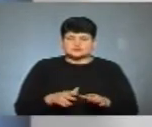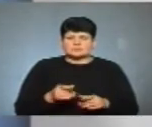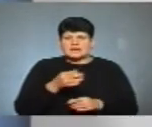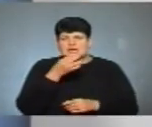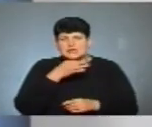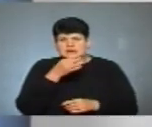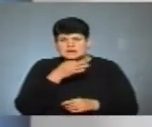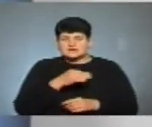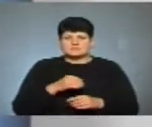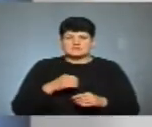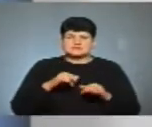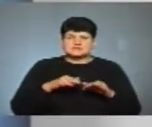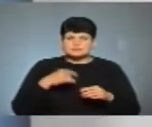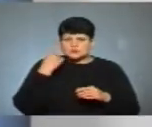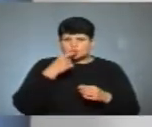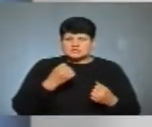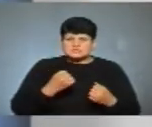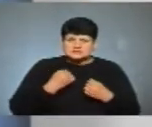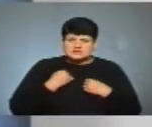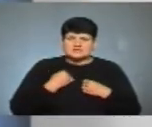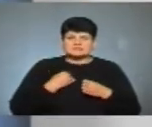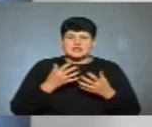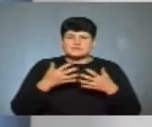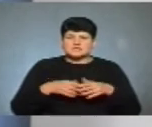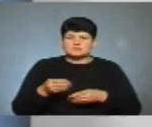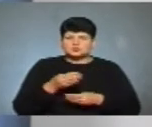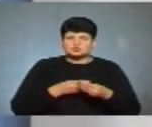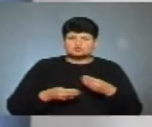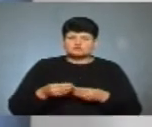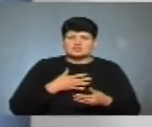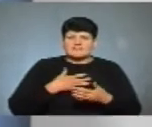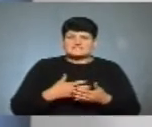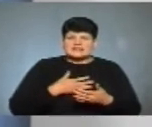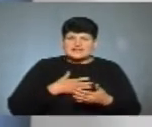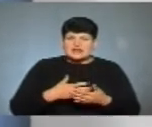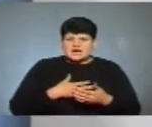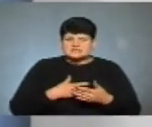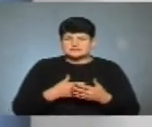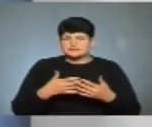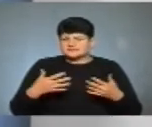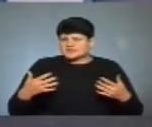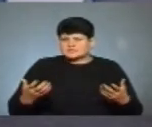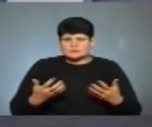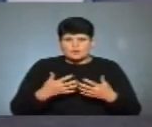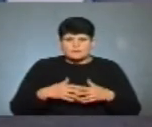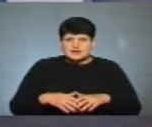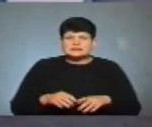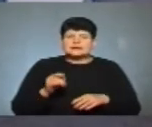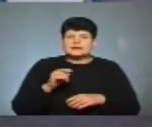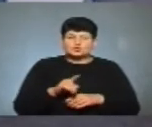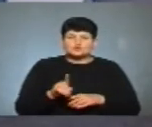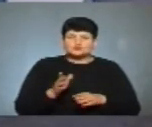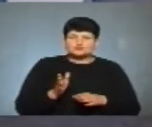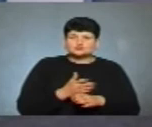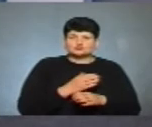ліками, і засоби індивідуального захисту, апаратами штучної вентиляції і іншим необхідним обладнанням. І для того, щоб, ну скажімо, усунути